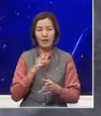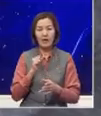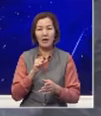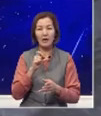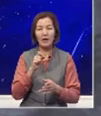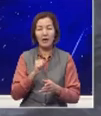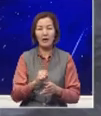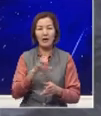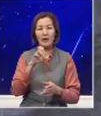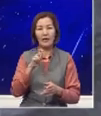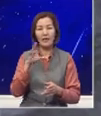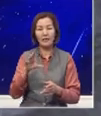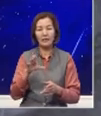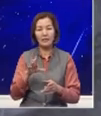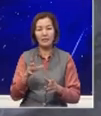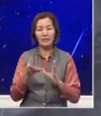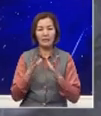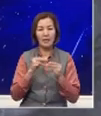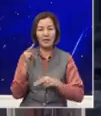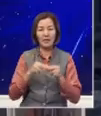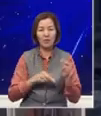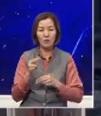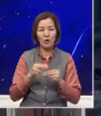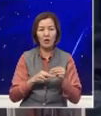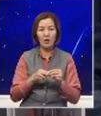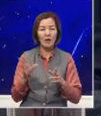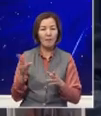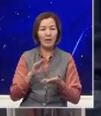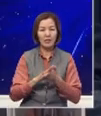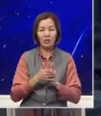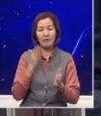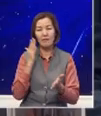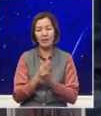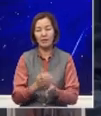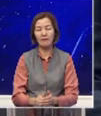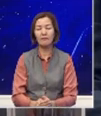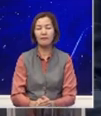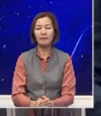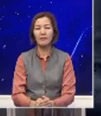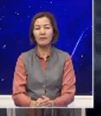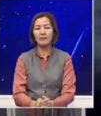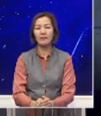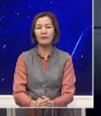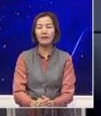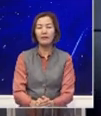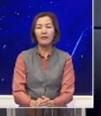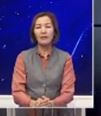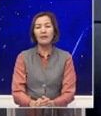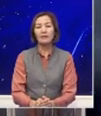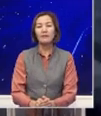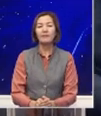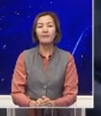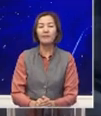салып, игілігін көруге бізде барлық негіз бар. По понятиям, которые выработаны, и требования, которые выработаны в